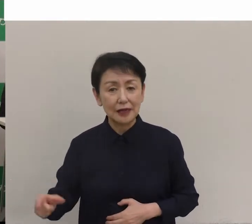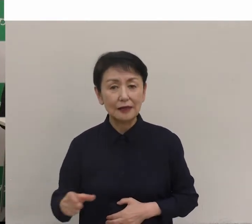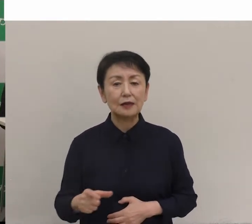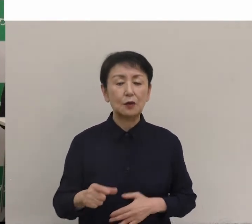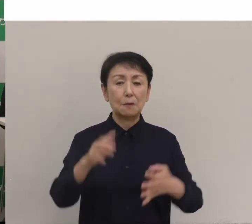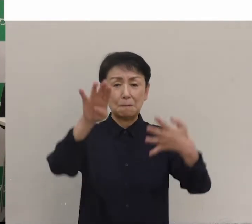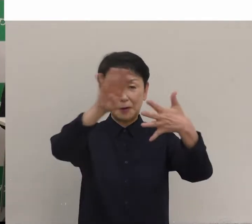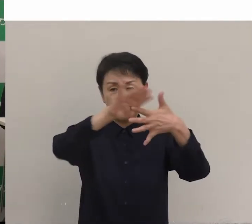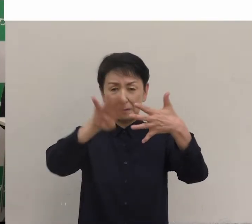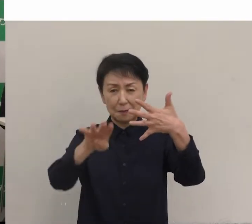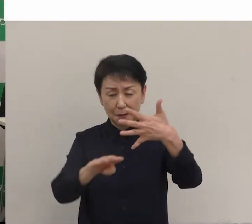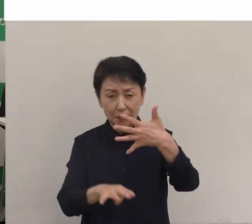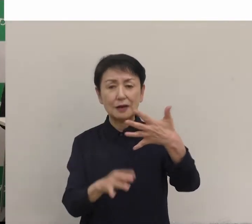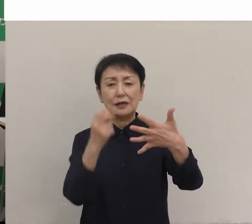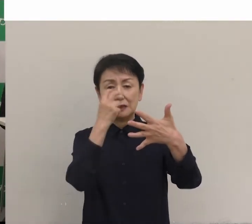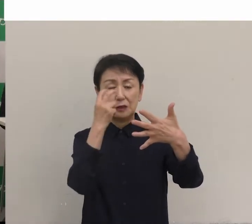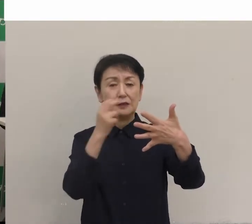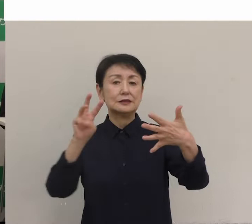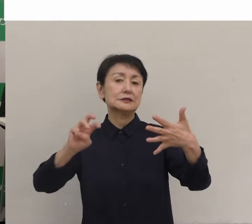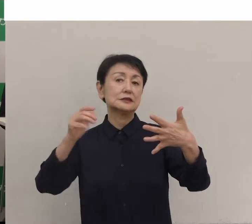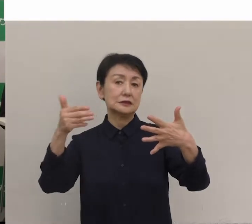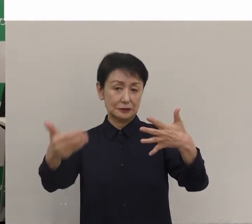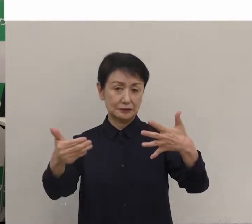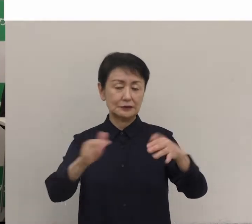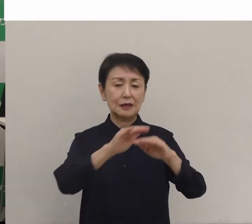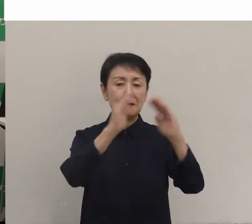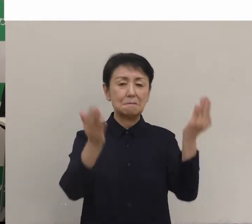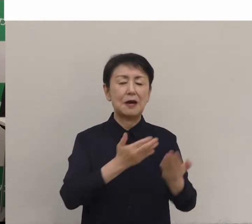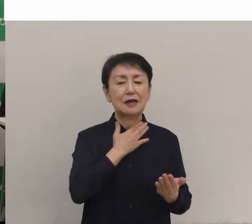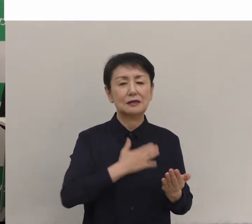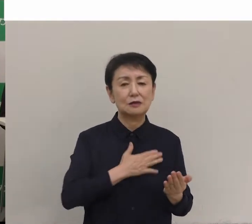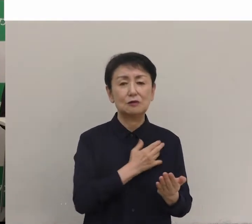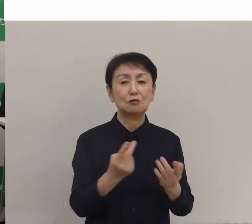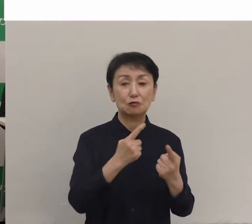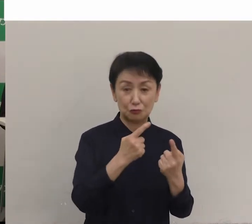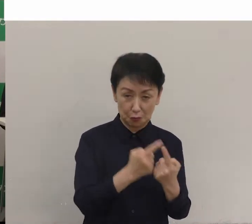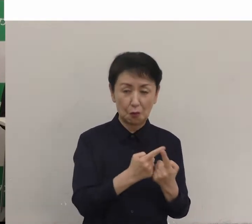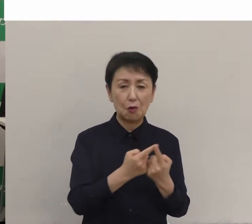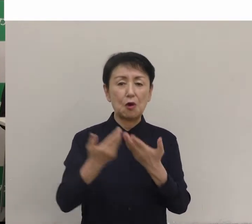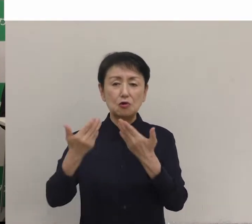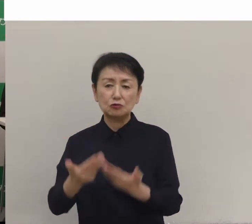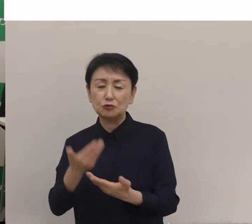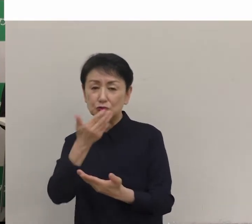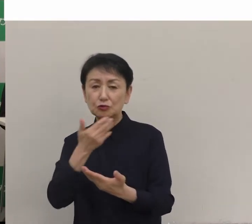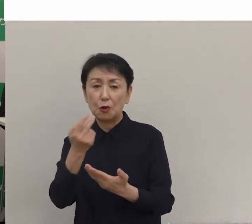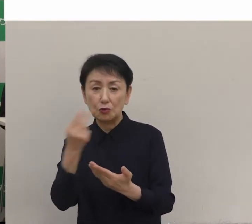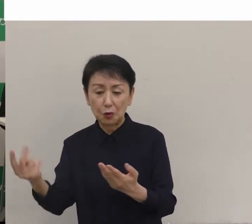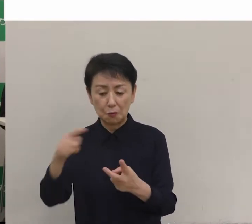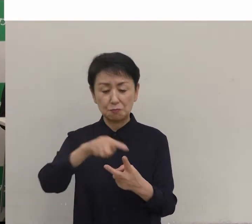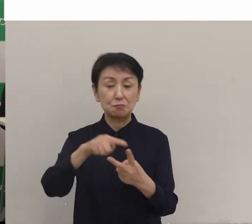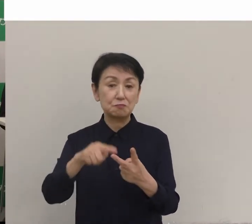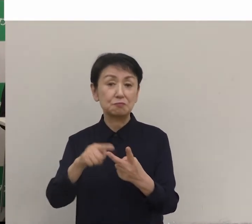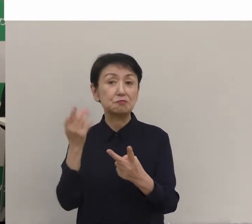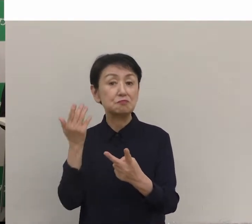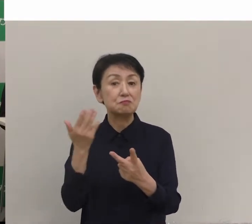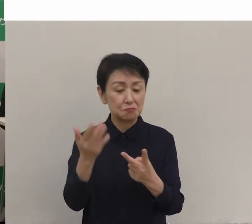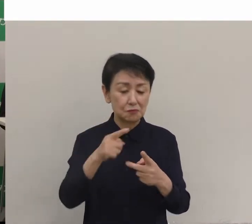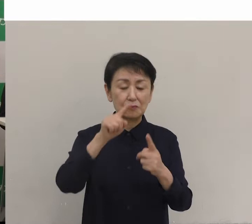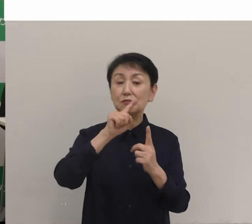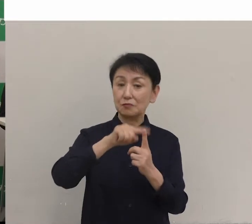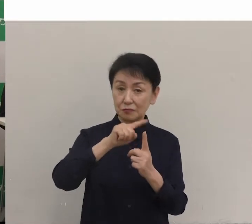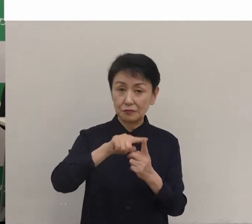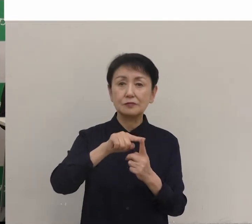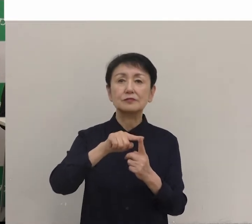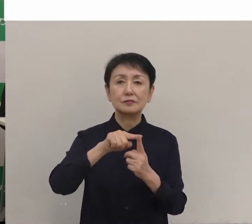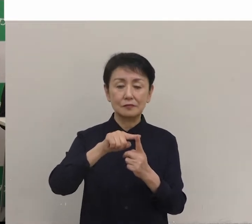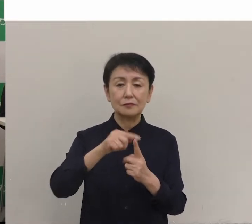39項目ございます。アンケートでは満足度と重要度を聞いておりますが、ここでいう満足度とは、